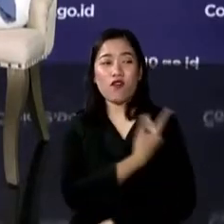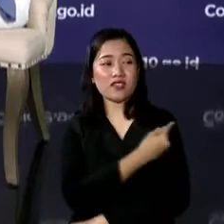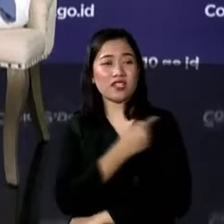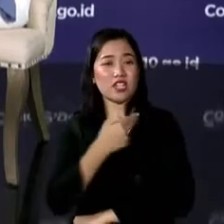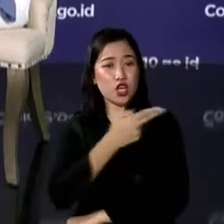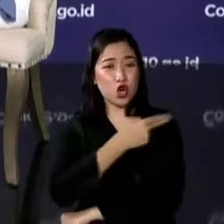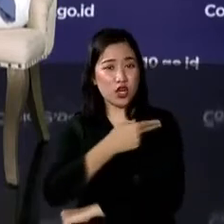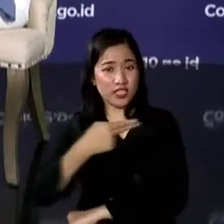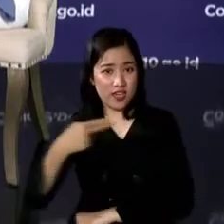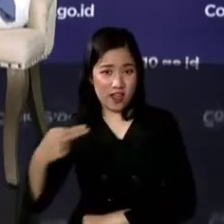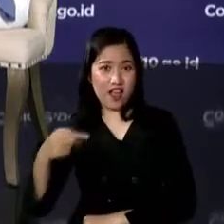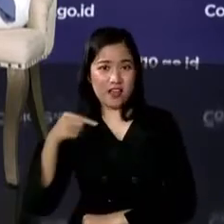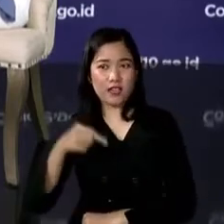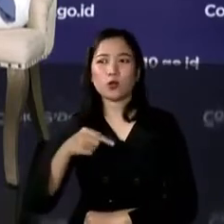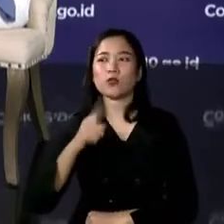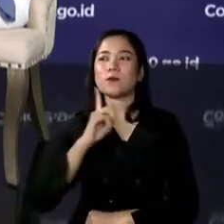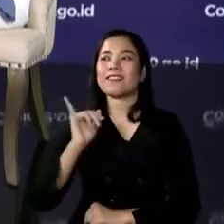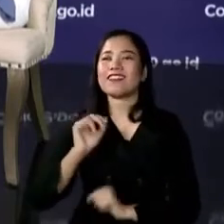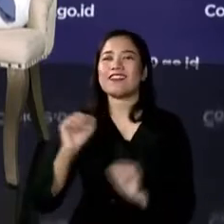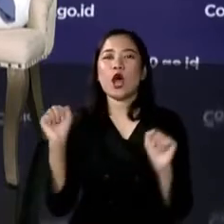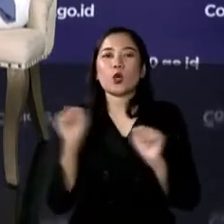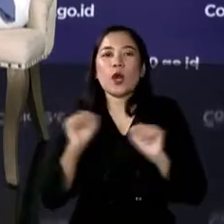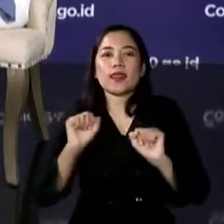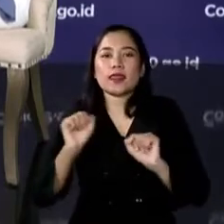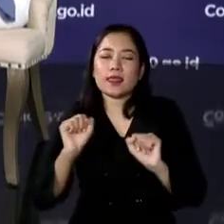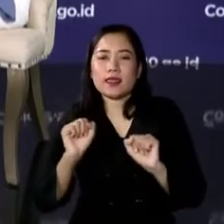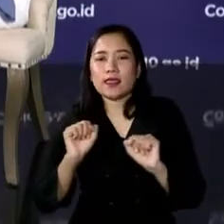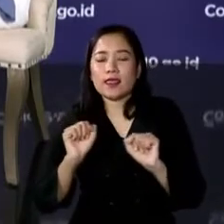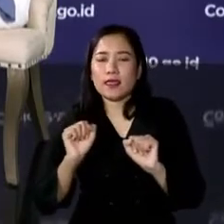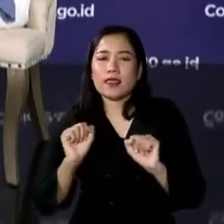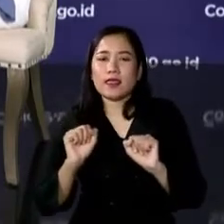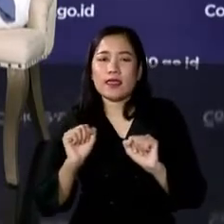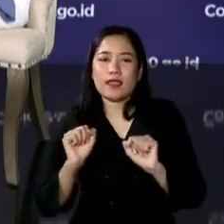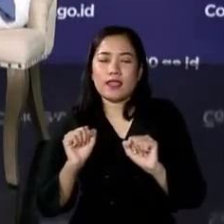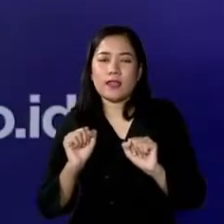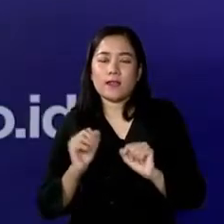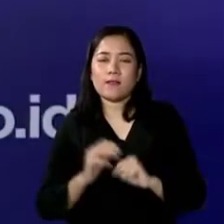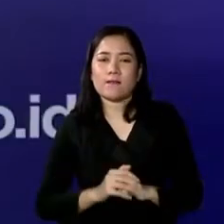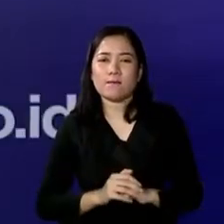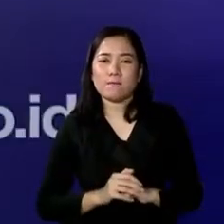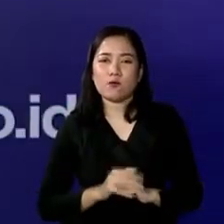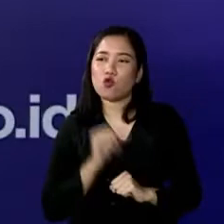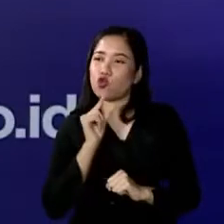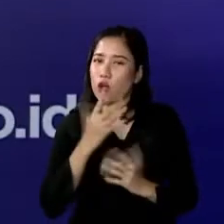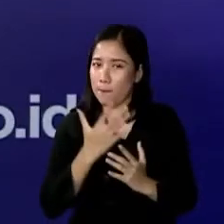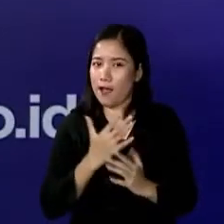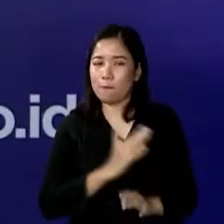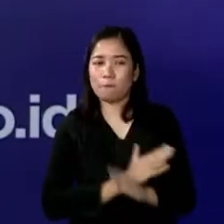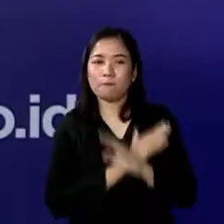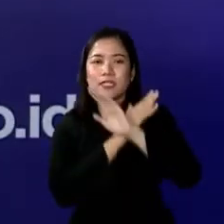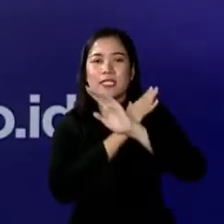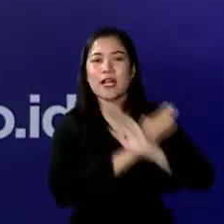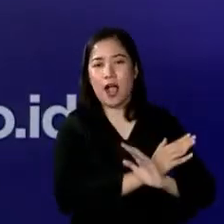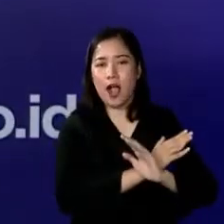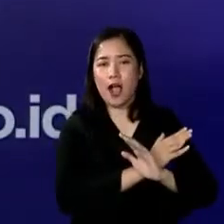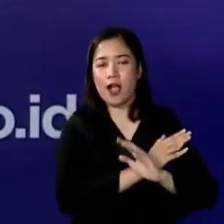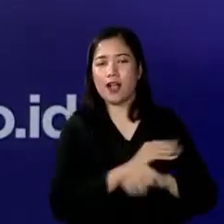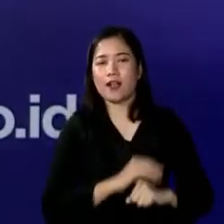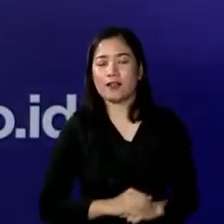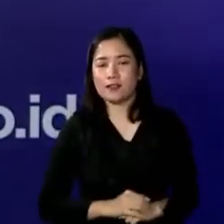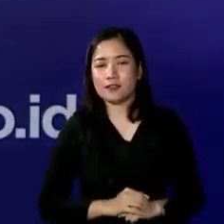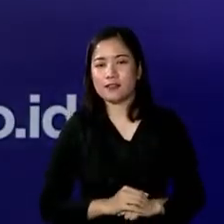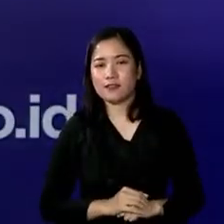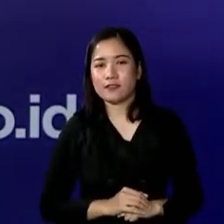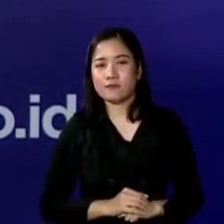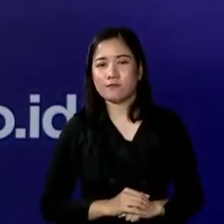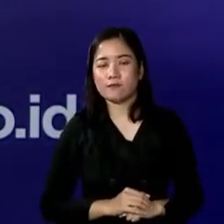di Indonesia ini sebagai emergency ya langkah emergency untuk pencegahan eh